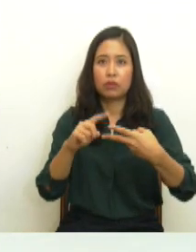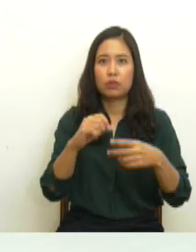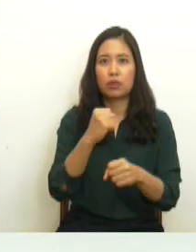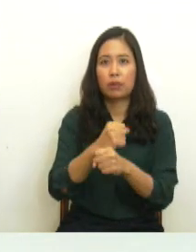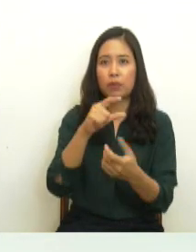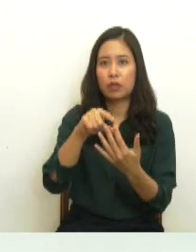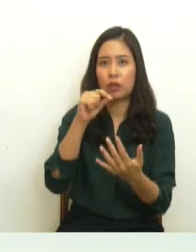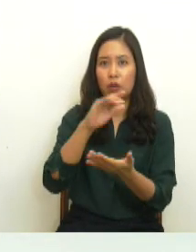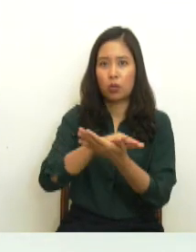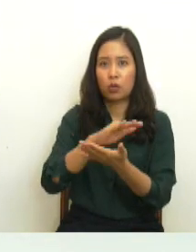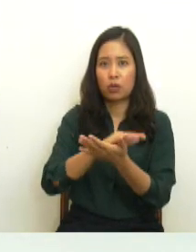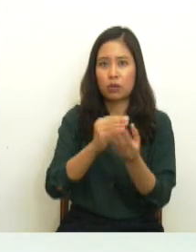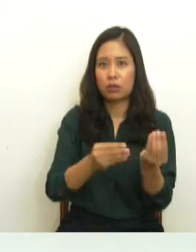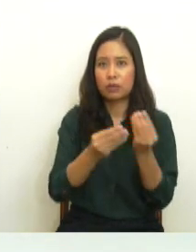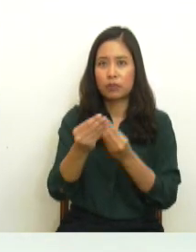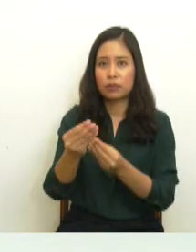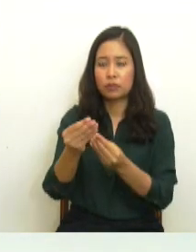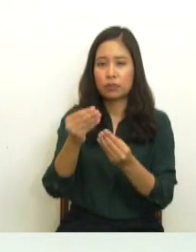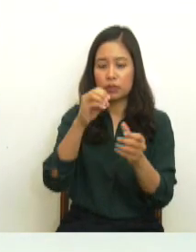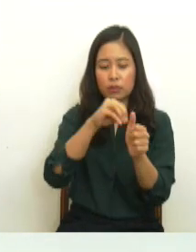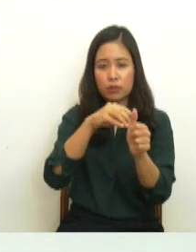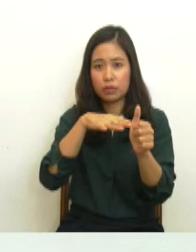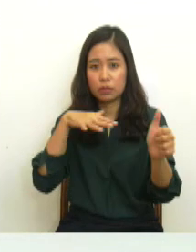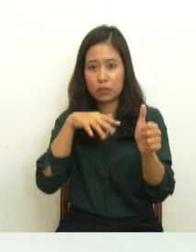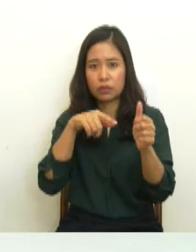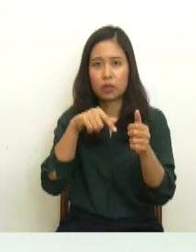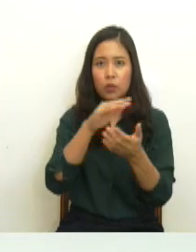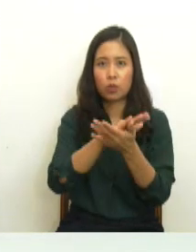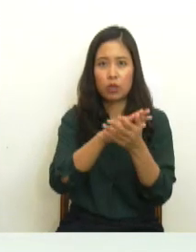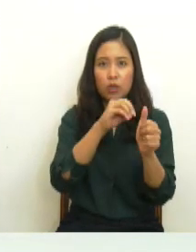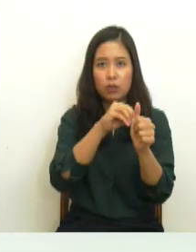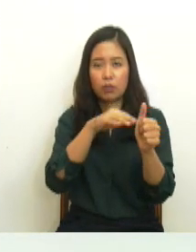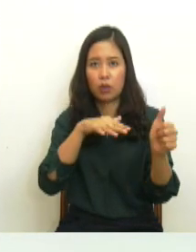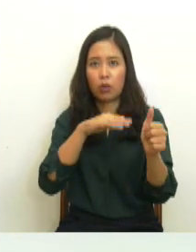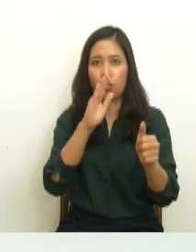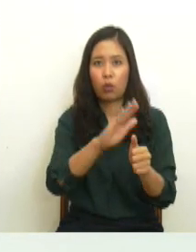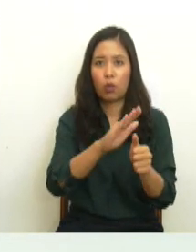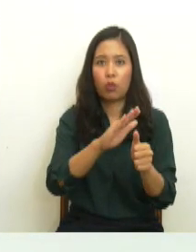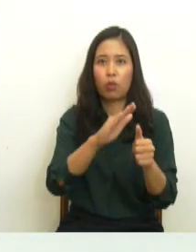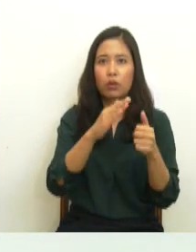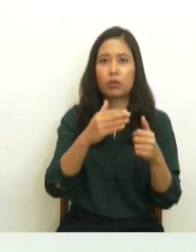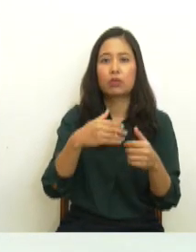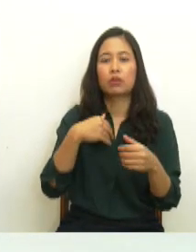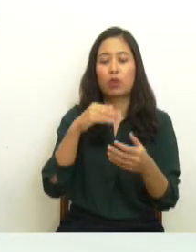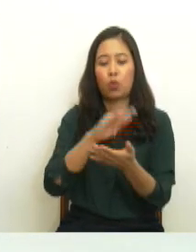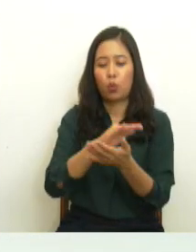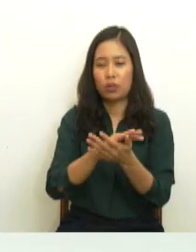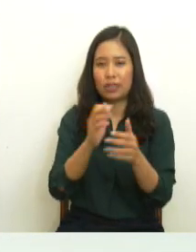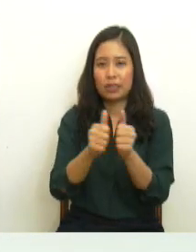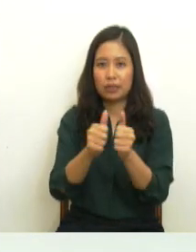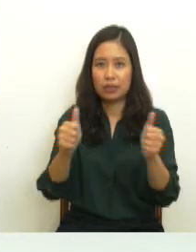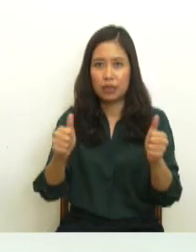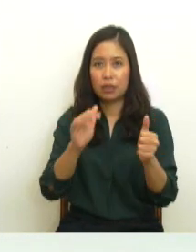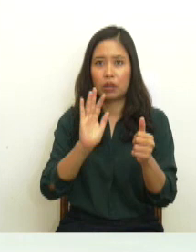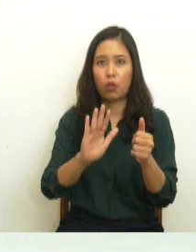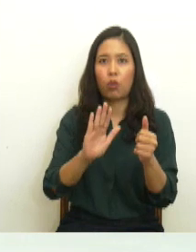นำเป็นโรงเรียนที่จะเป็นโรงเรียนนำร่องพื้นฐานเนี่ยจังหวัดละ 1นะที่เป็นโรงเรียนดีสี่มุมเมืองแต่ถ้า